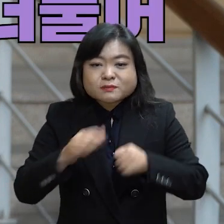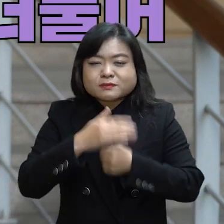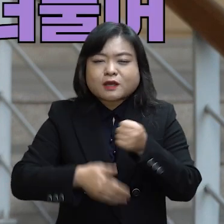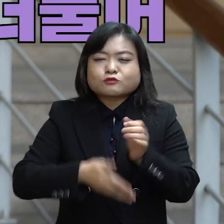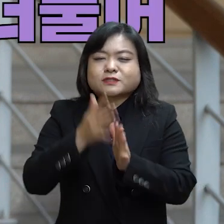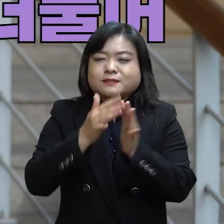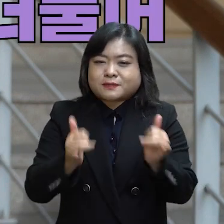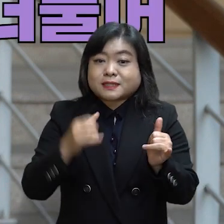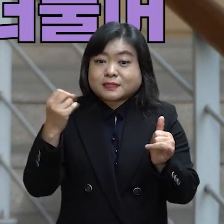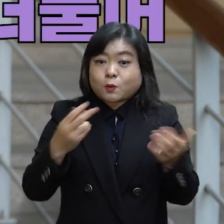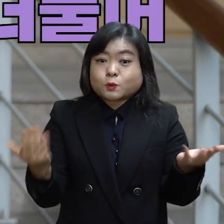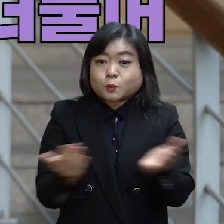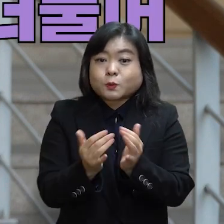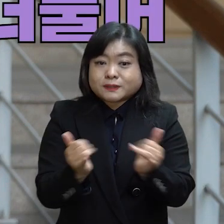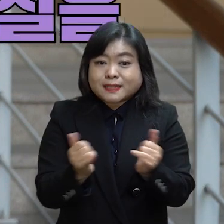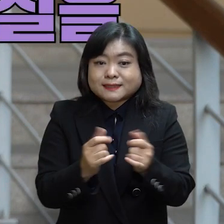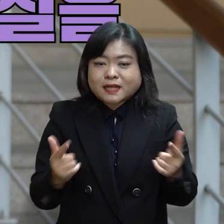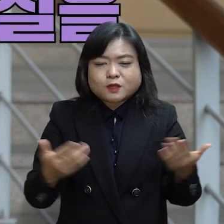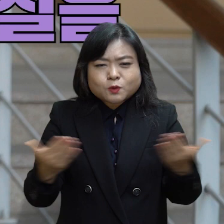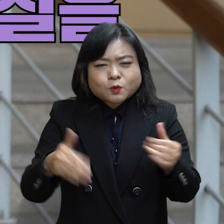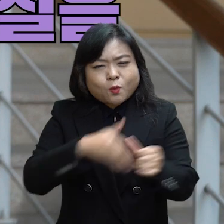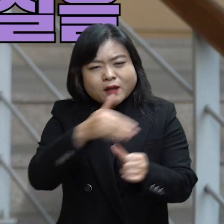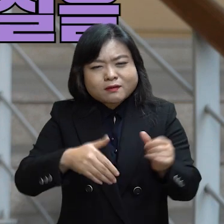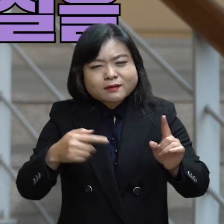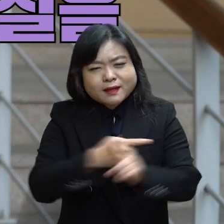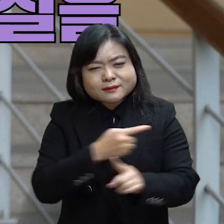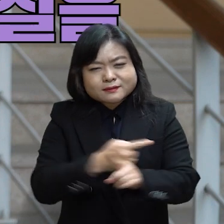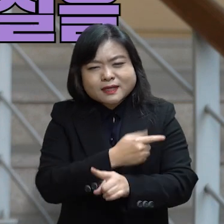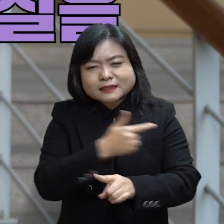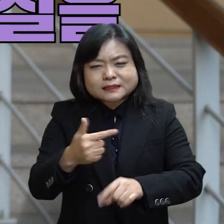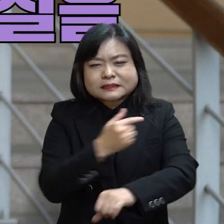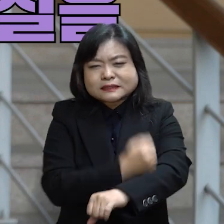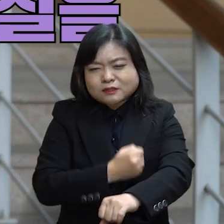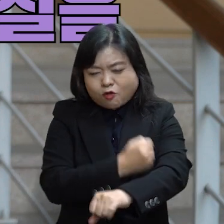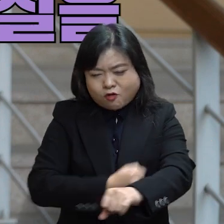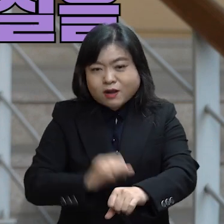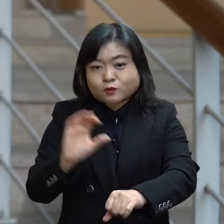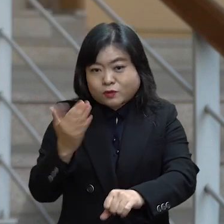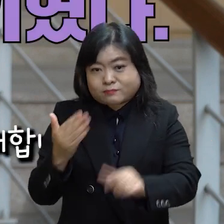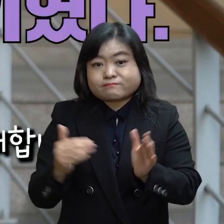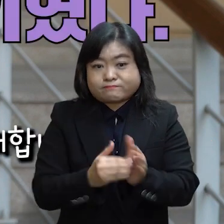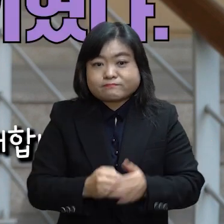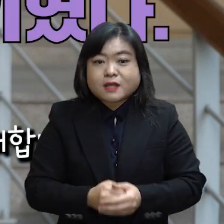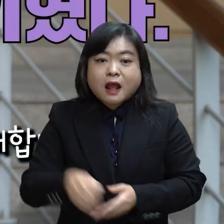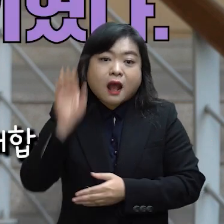대구 시민 그리고 노동자들의 노동 환경이 개선되는 데 큰 기여를 했는데요.